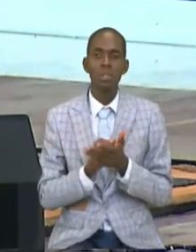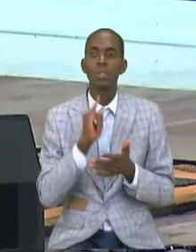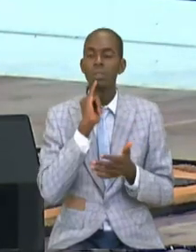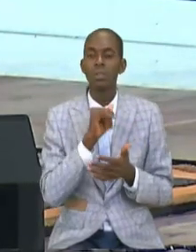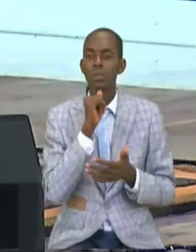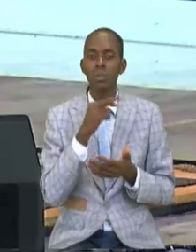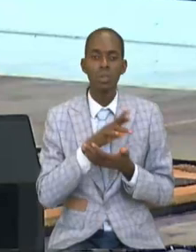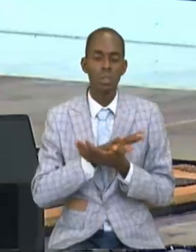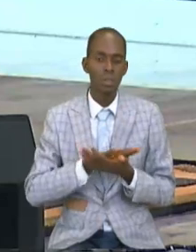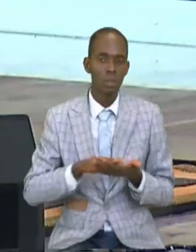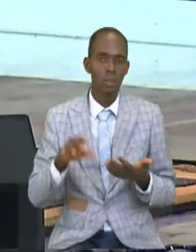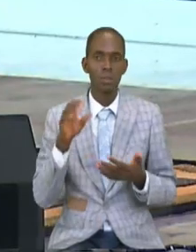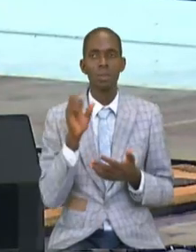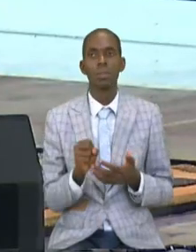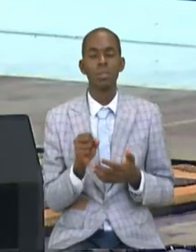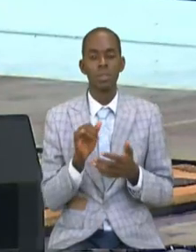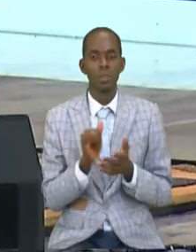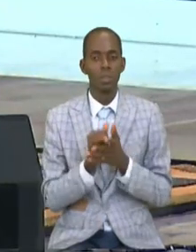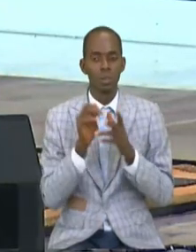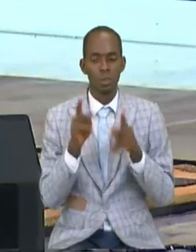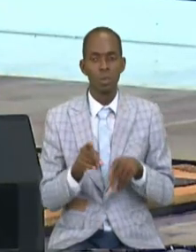souillé, d'injuste,